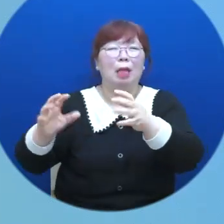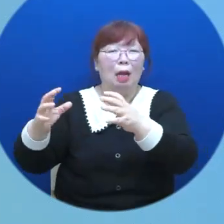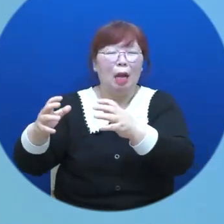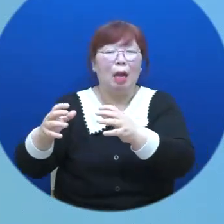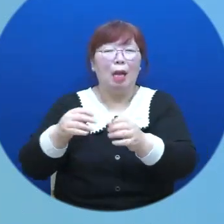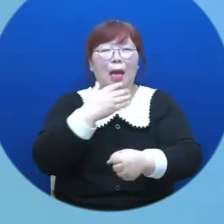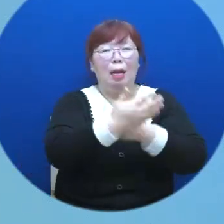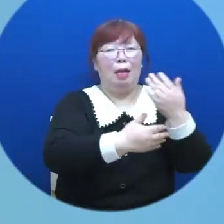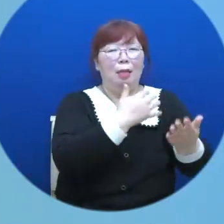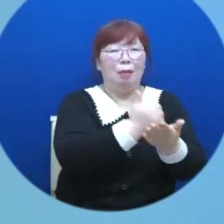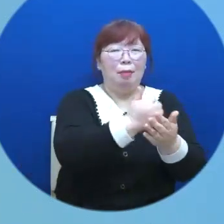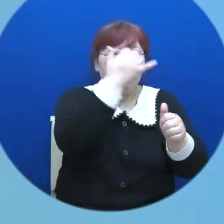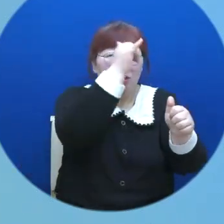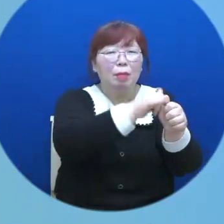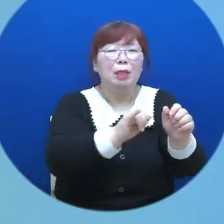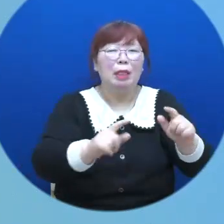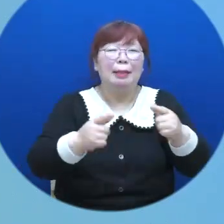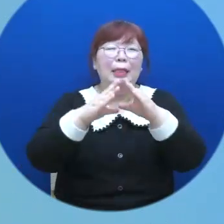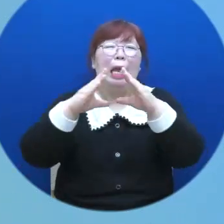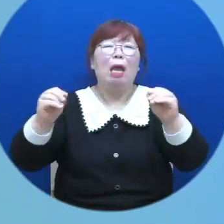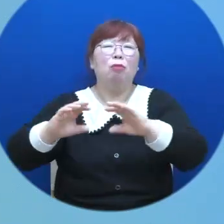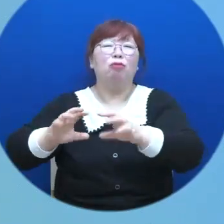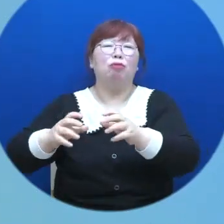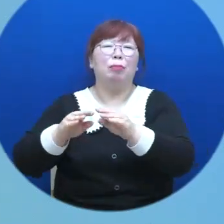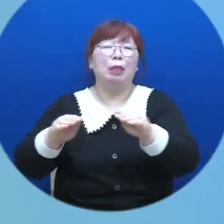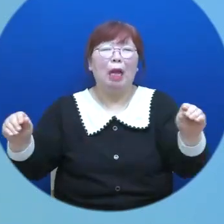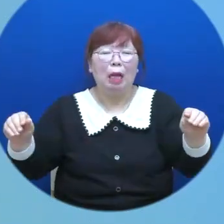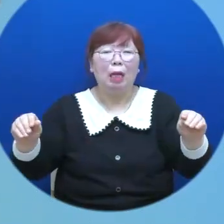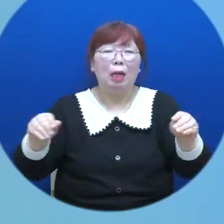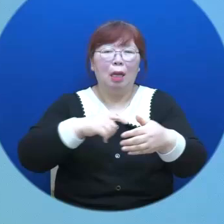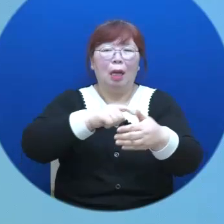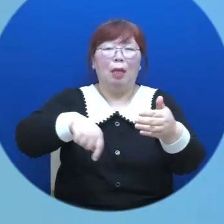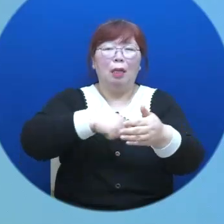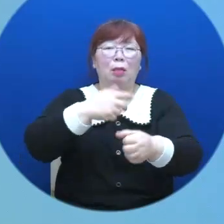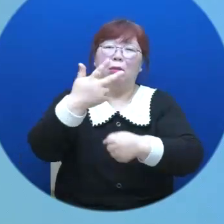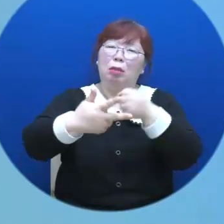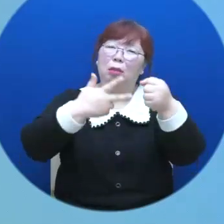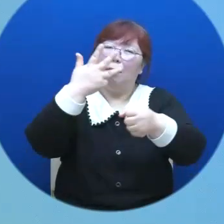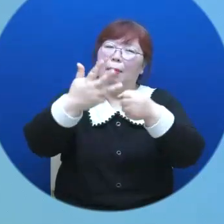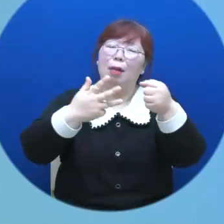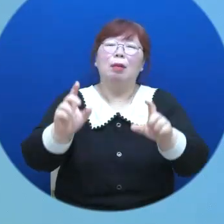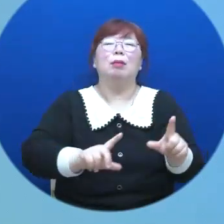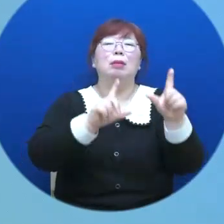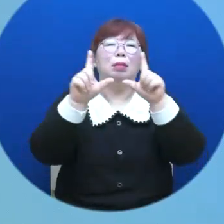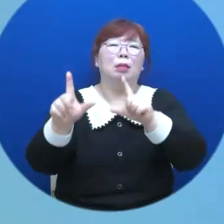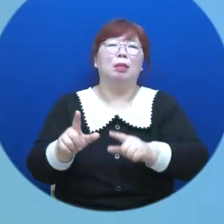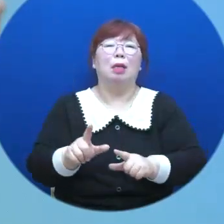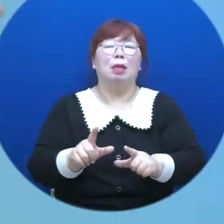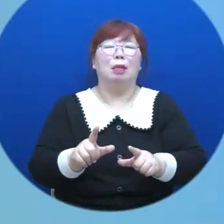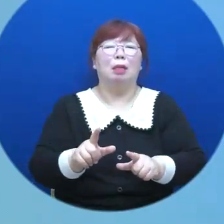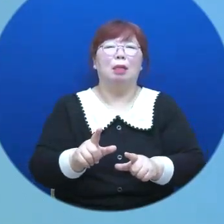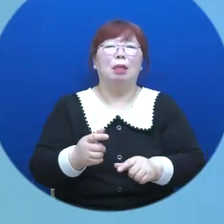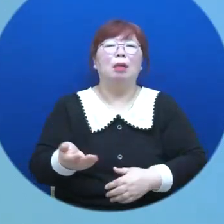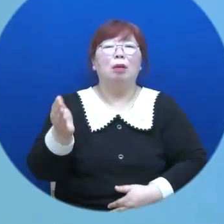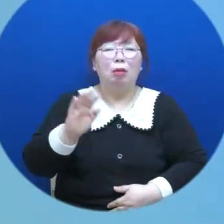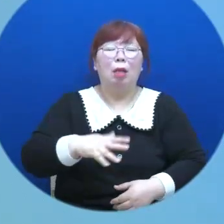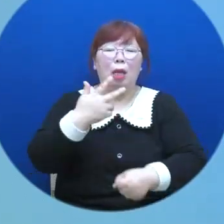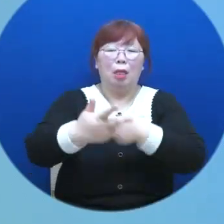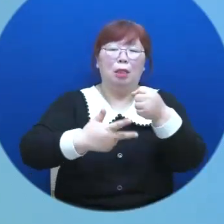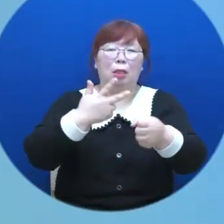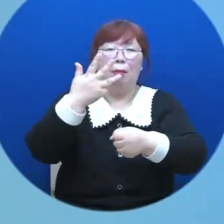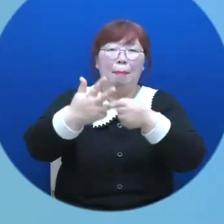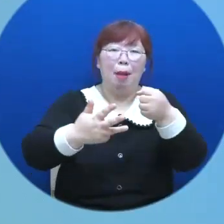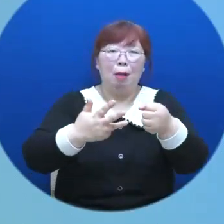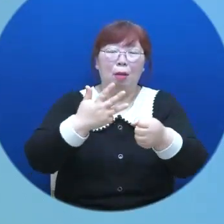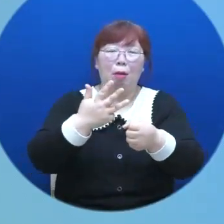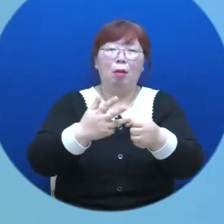섬기지 아니하는 그 애굽 땅에서 몇 년이 지났다? 7, 8년이 훅 지나가는 거예요. 그런데 7, 8년이 지나는